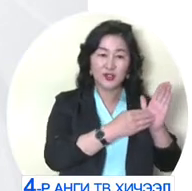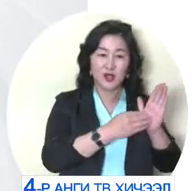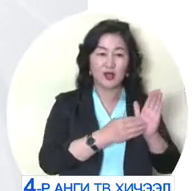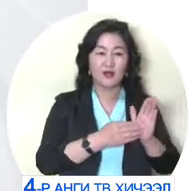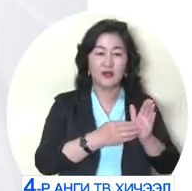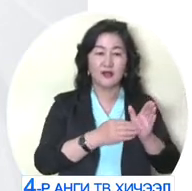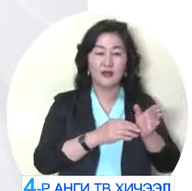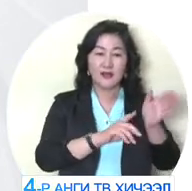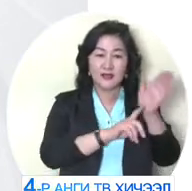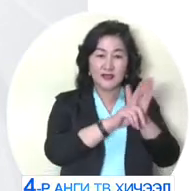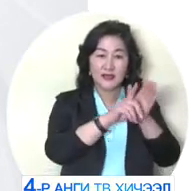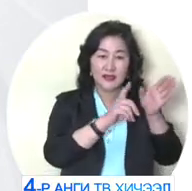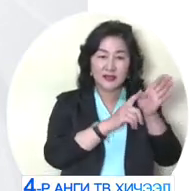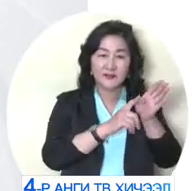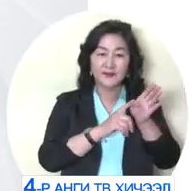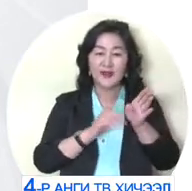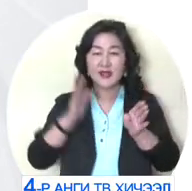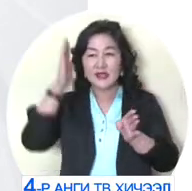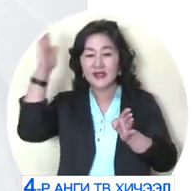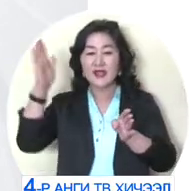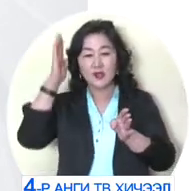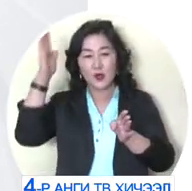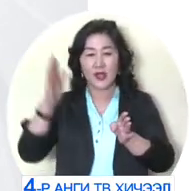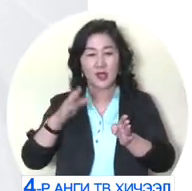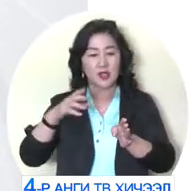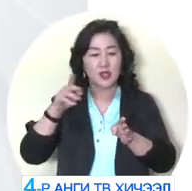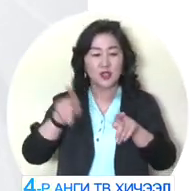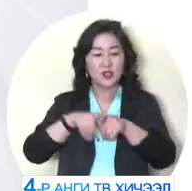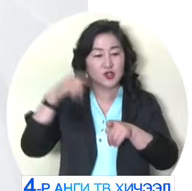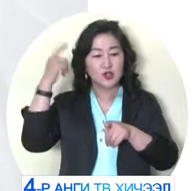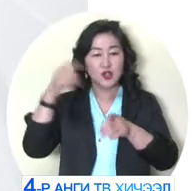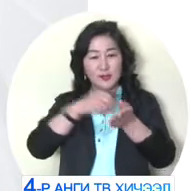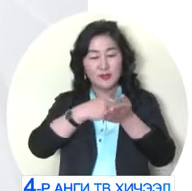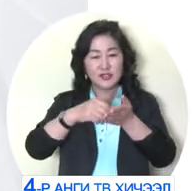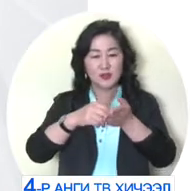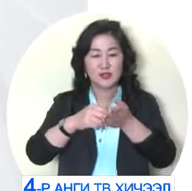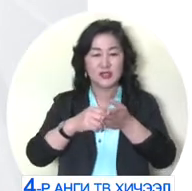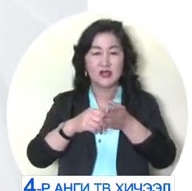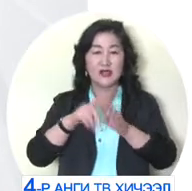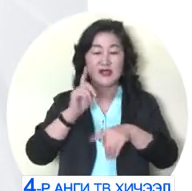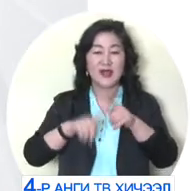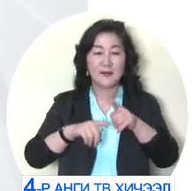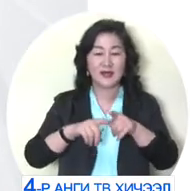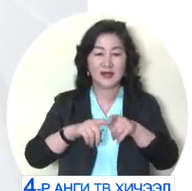учраа аль цаг хугацааг сонгох вэ гэдгээ төлөвлөнө. Мөн ямар бааtruуд байх вэ?